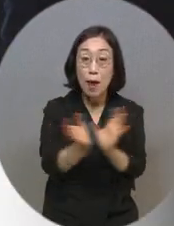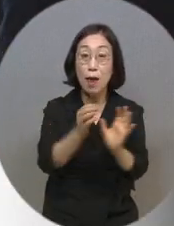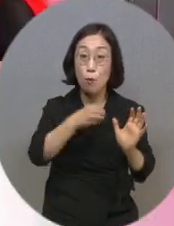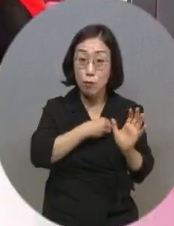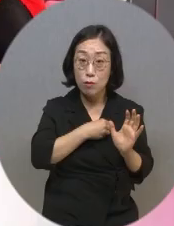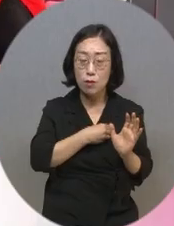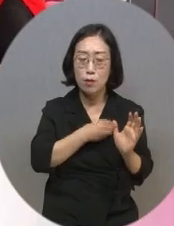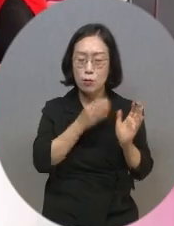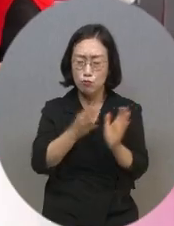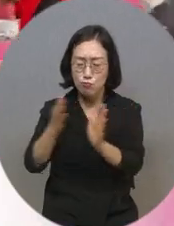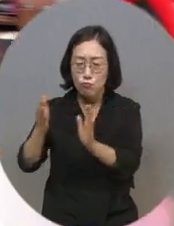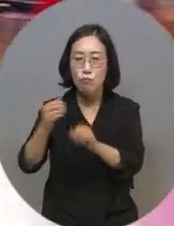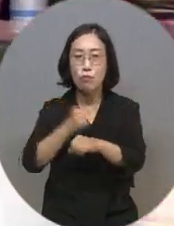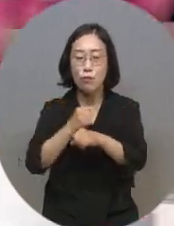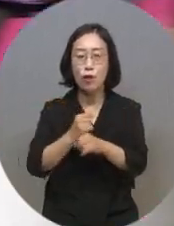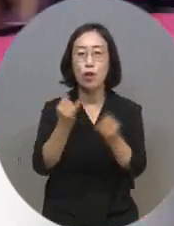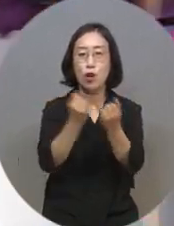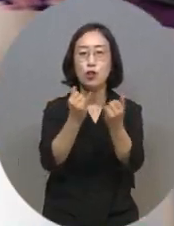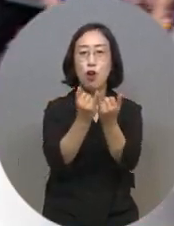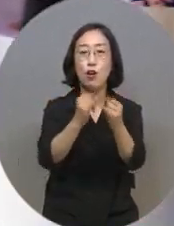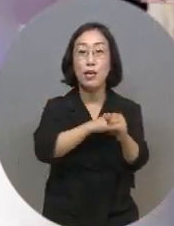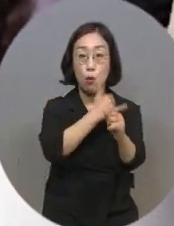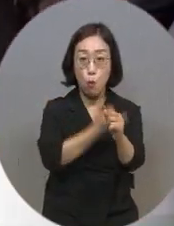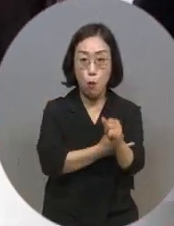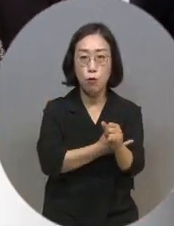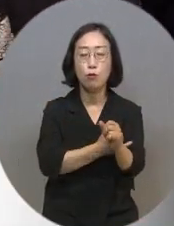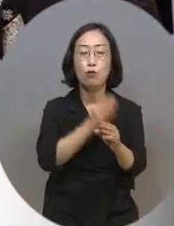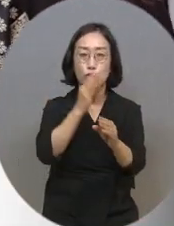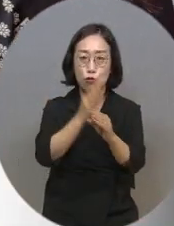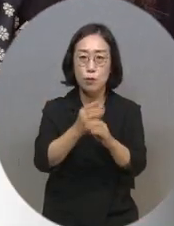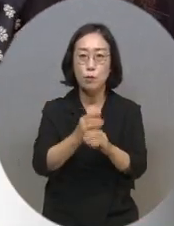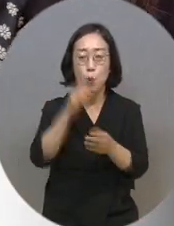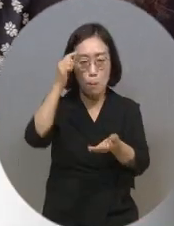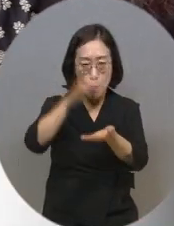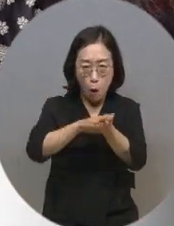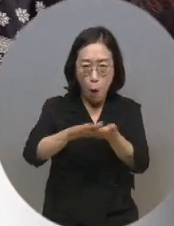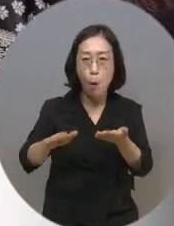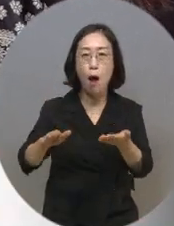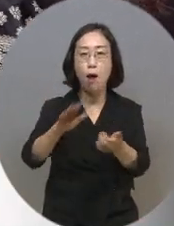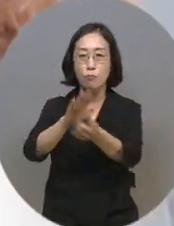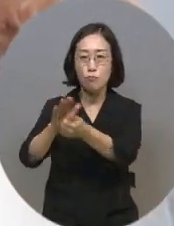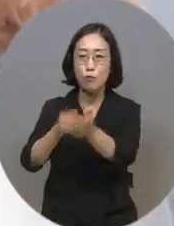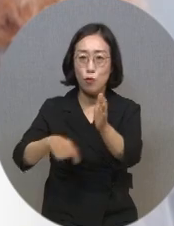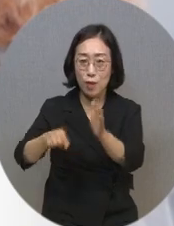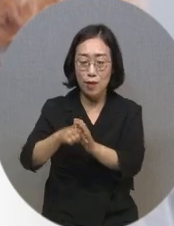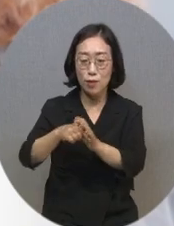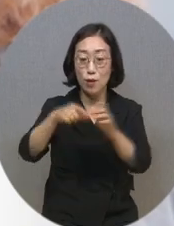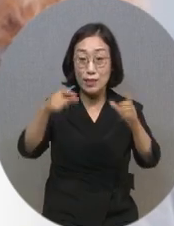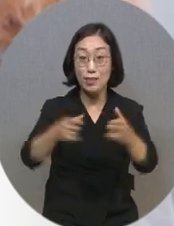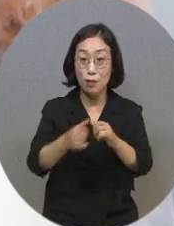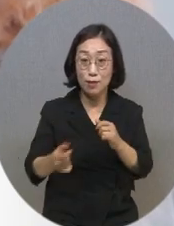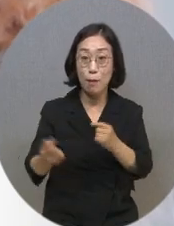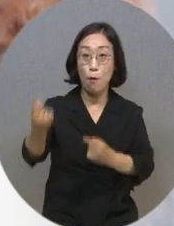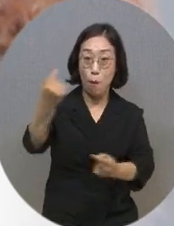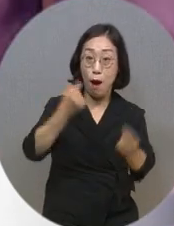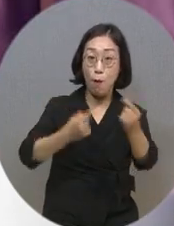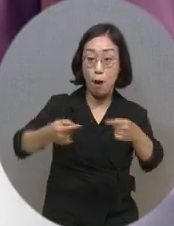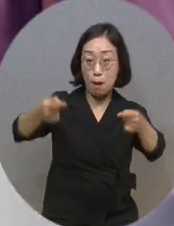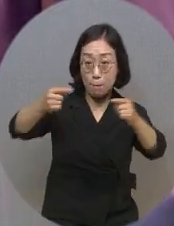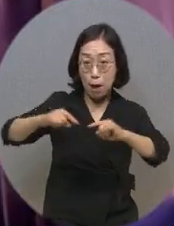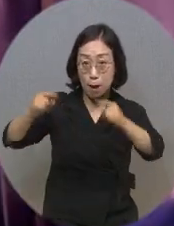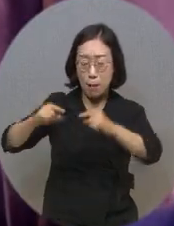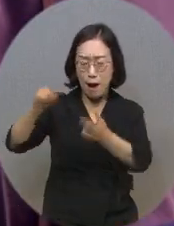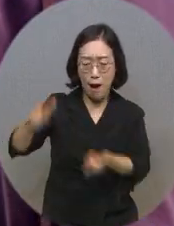그간 추진해 온 여성인권 중진과 평안한 활동을 응원하는 고향 시민들의 발길이 지난 19일 하루